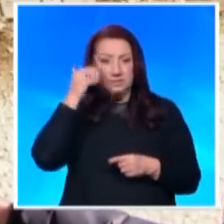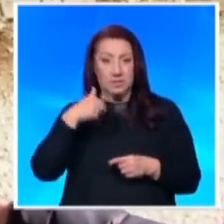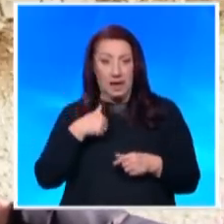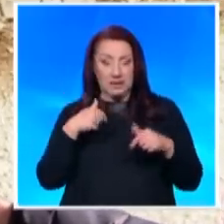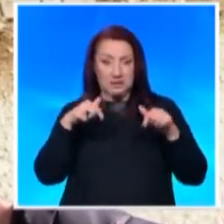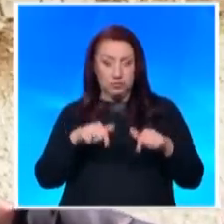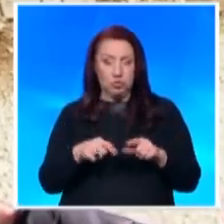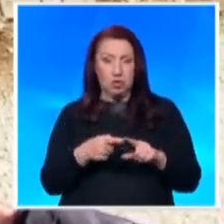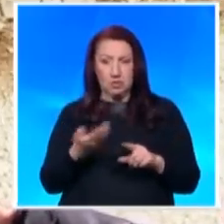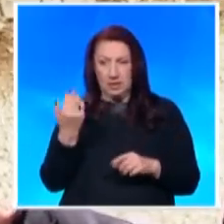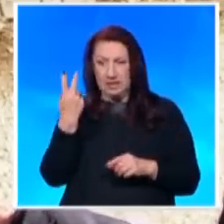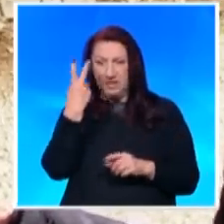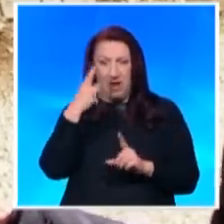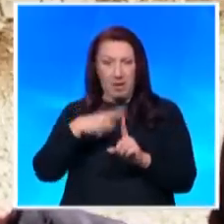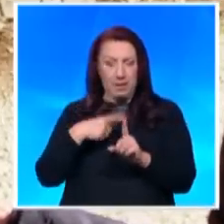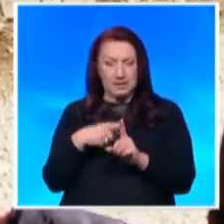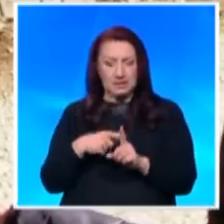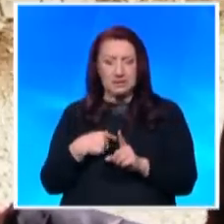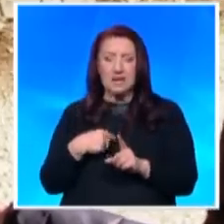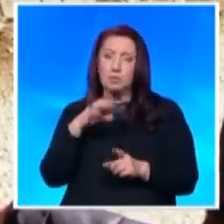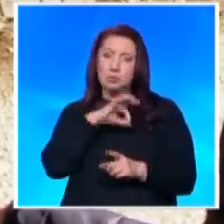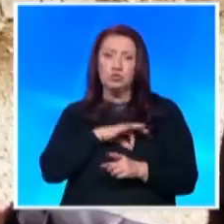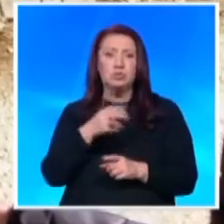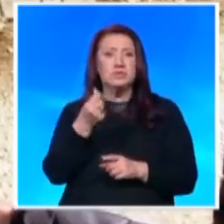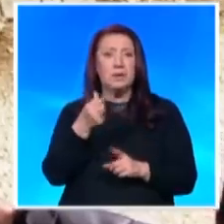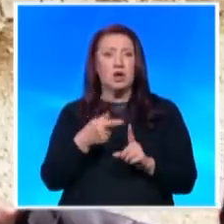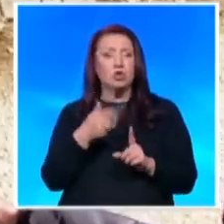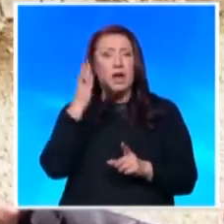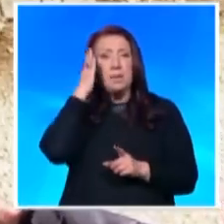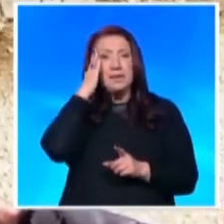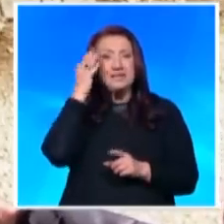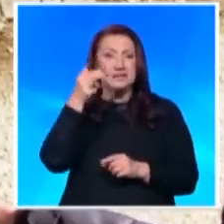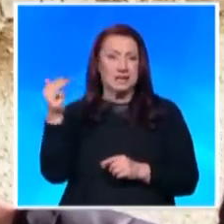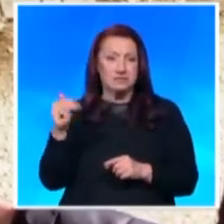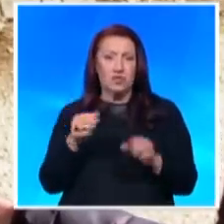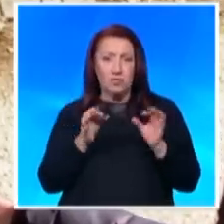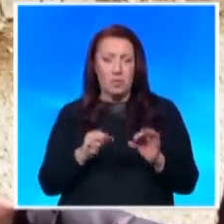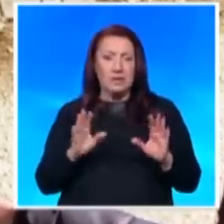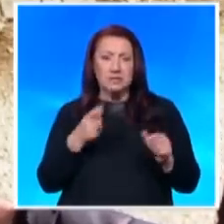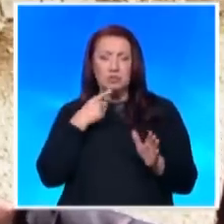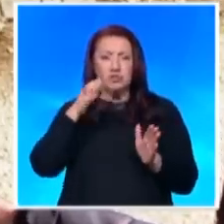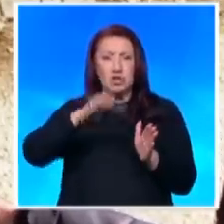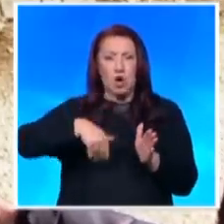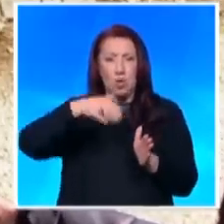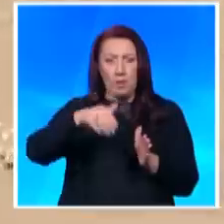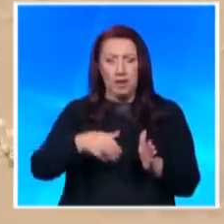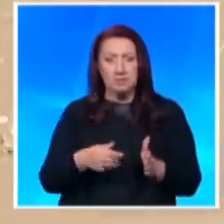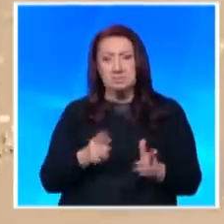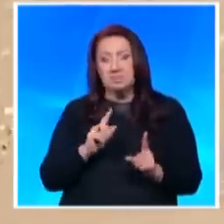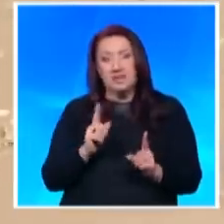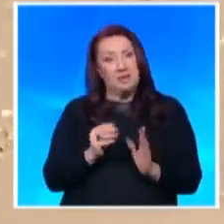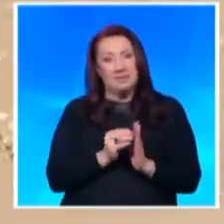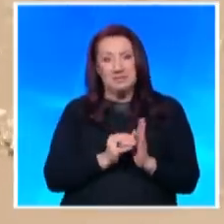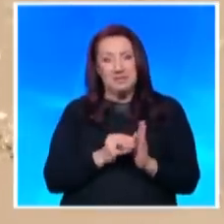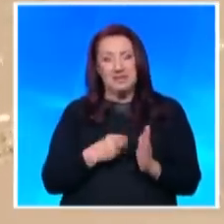от Министерството, в момента започват да копаят. Не смятам, че имат основания да ми искат оставката.